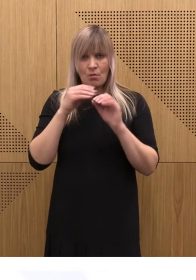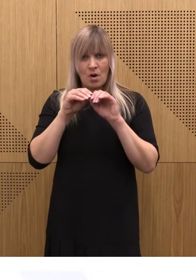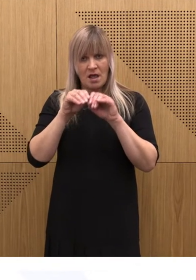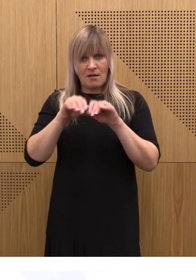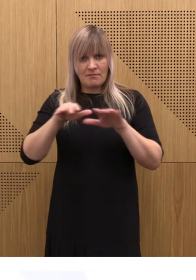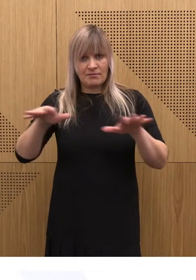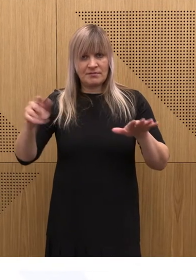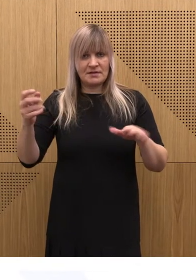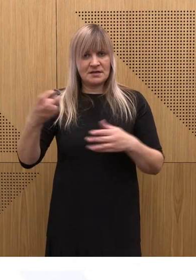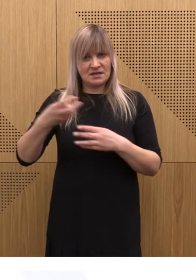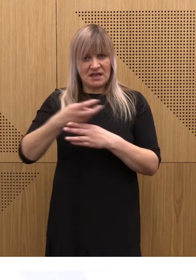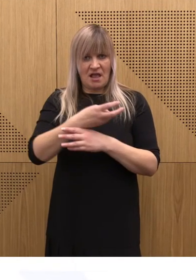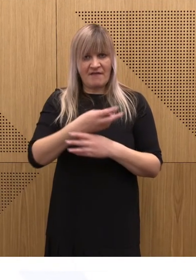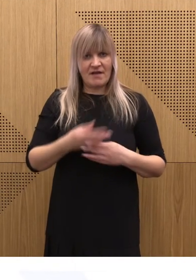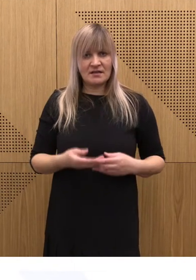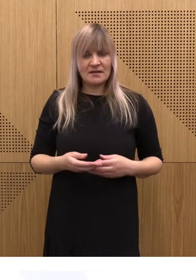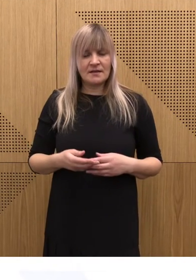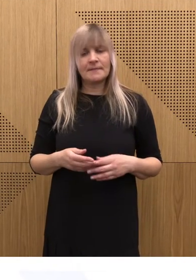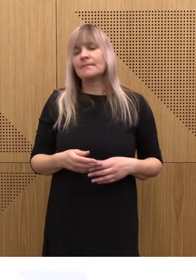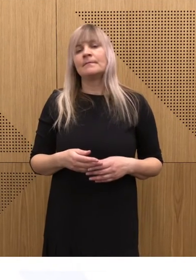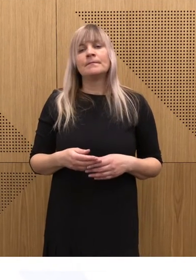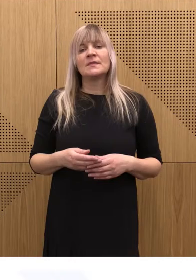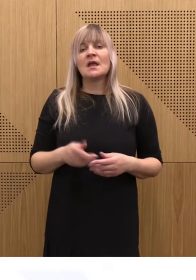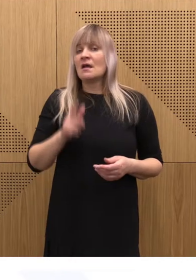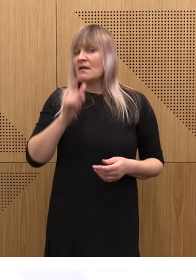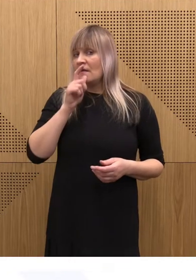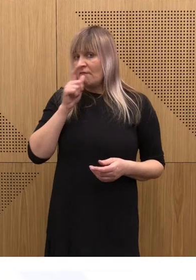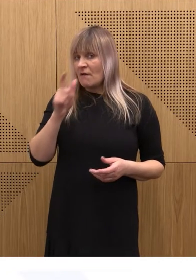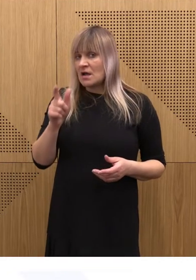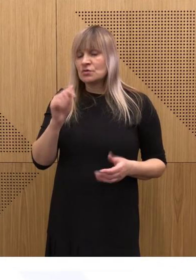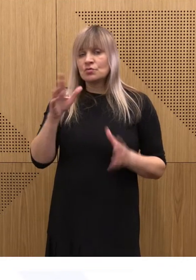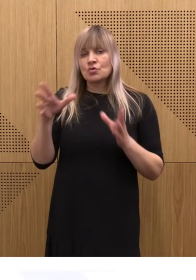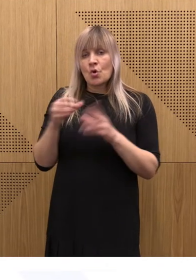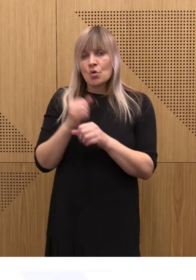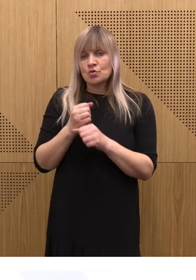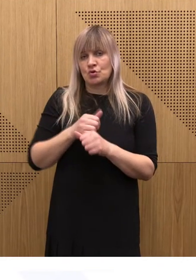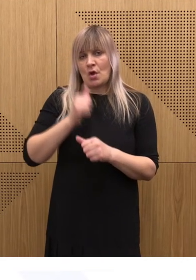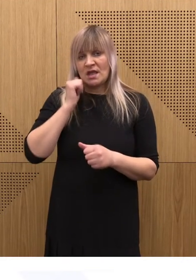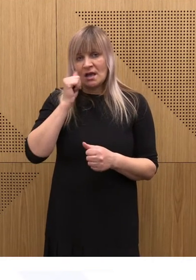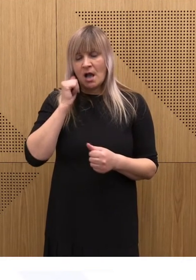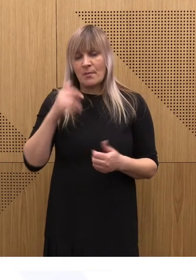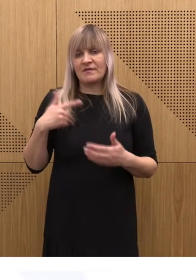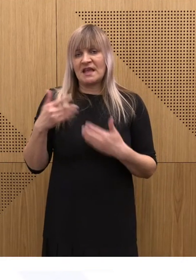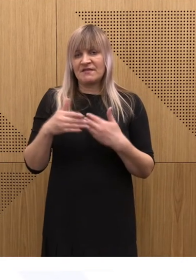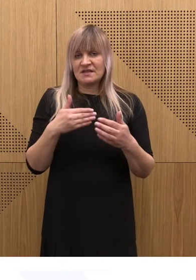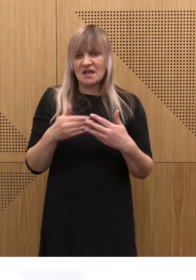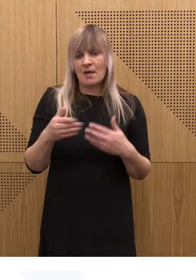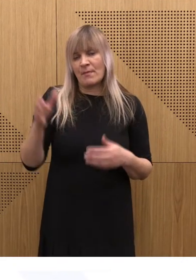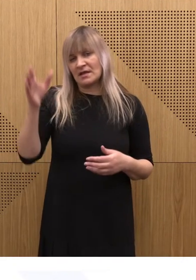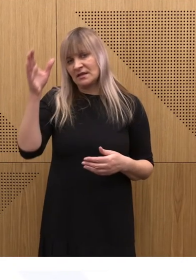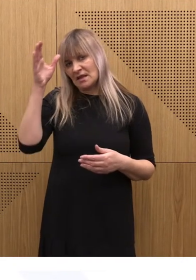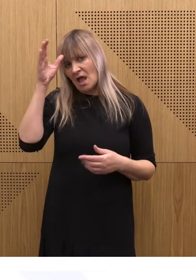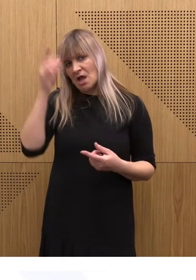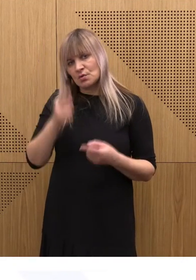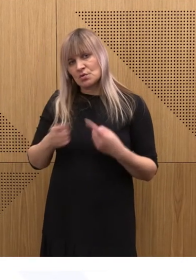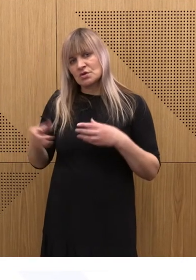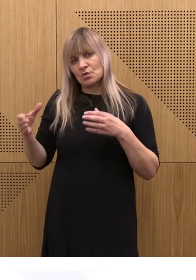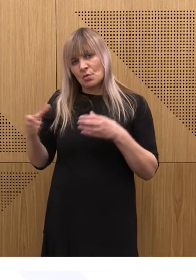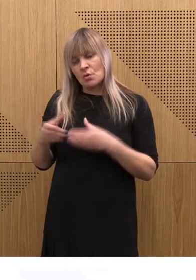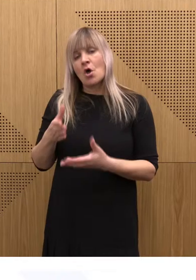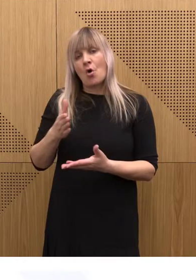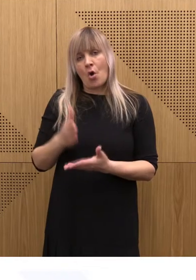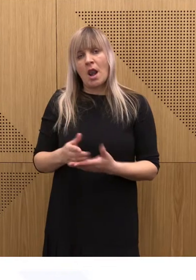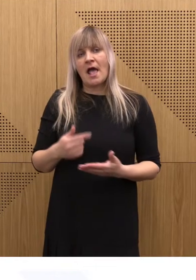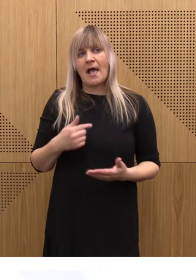Nii et vastus teil on see, et see koostöö igapäevaselt Terviseamet ja teadusnõukojaga on olemas.